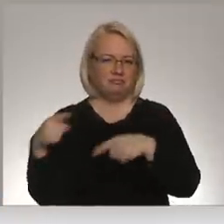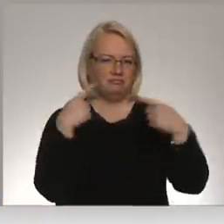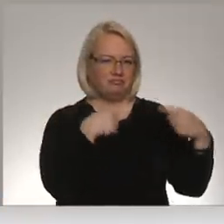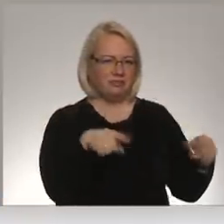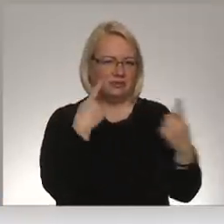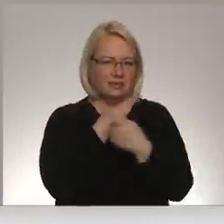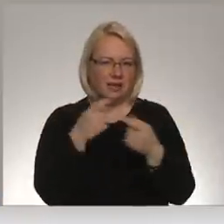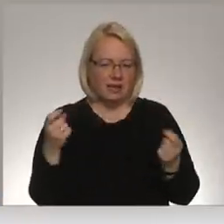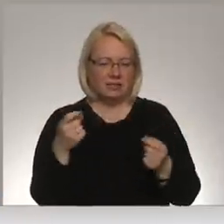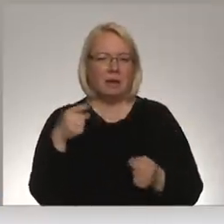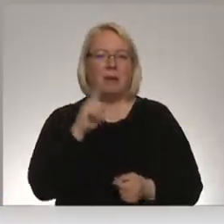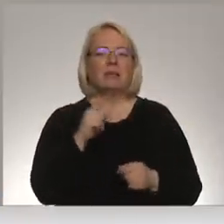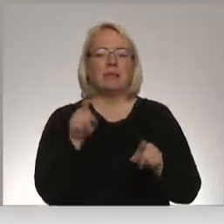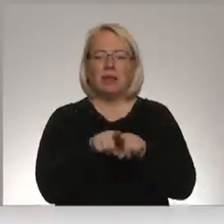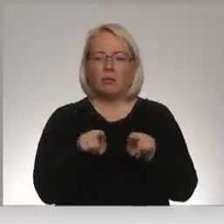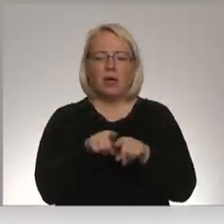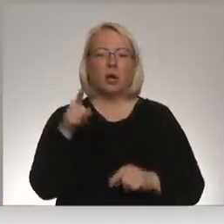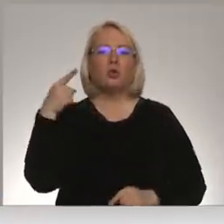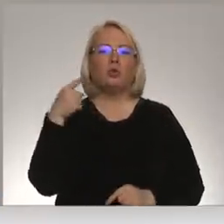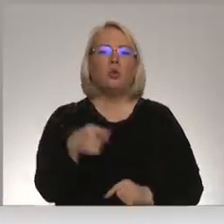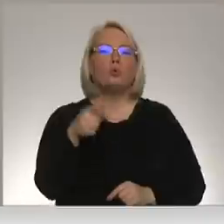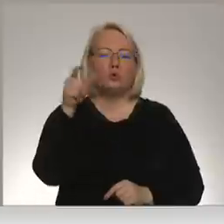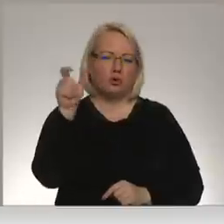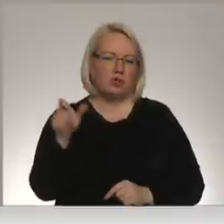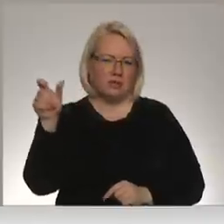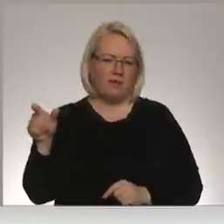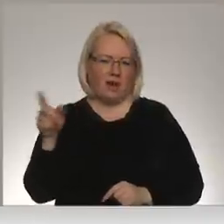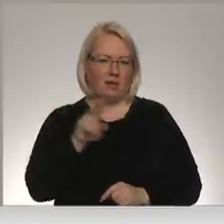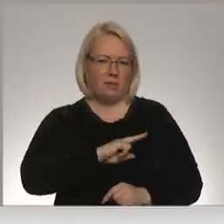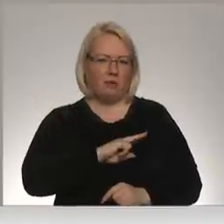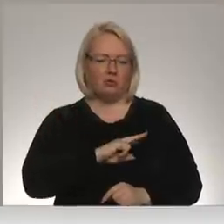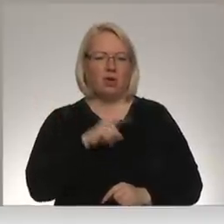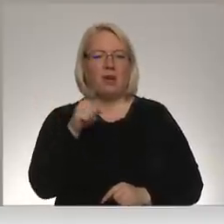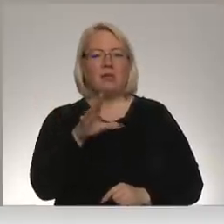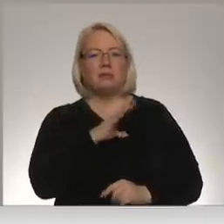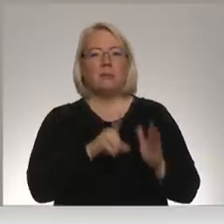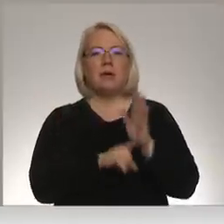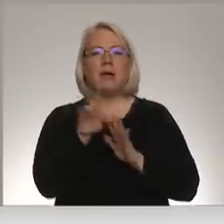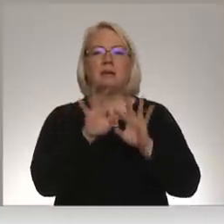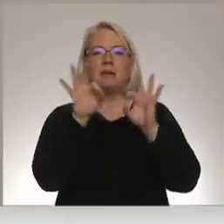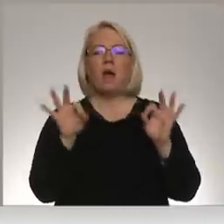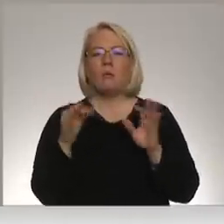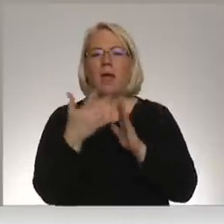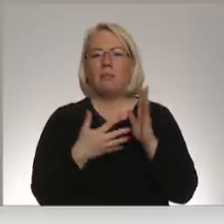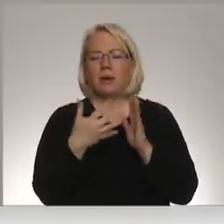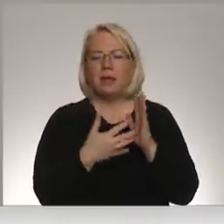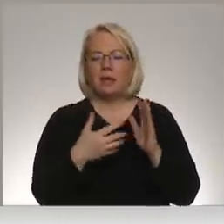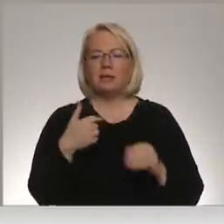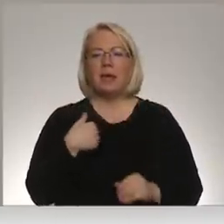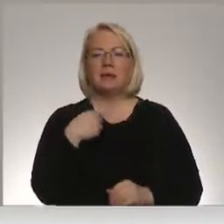ir tūkstoši karavie, kas gājuši bojā. Diez nu vai tie bija, kā saka, tas bija tas sākotnējs aprēķins. Tā kā es